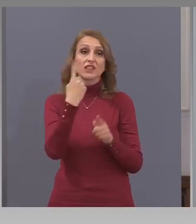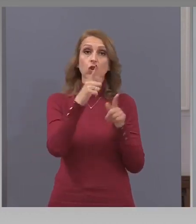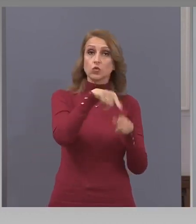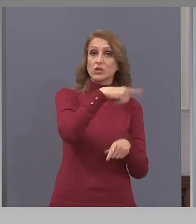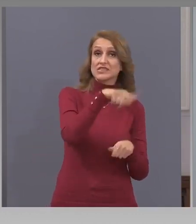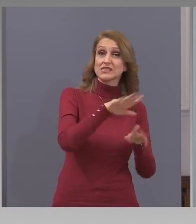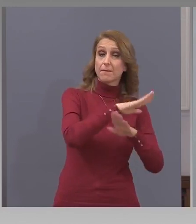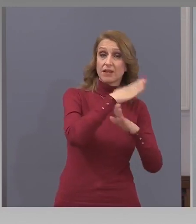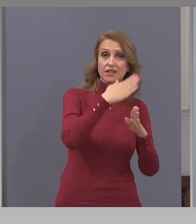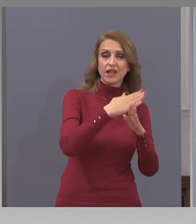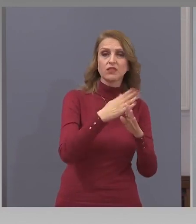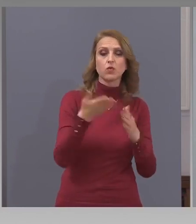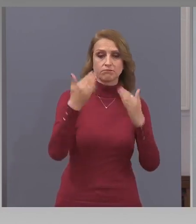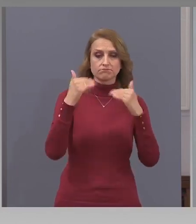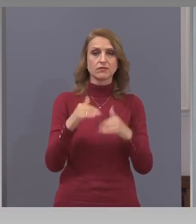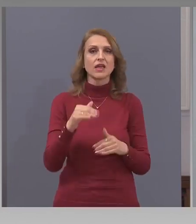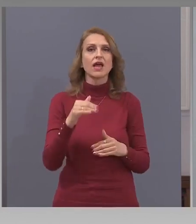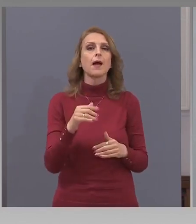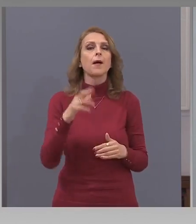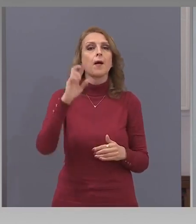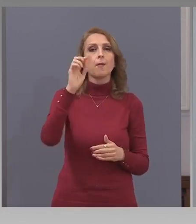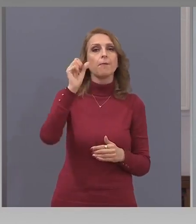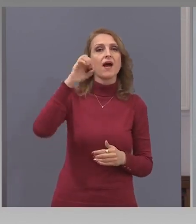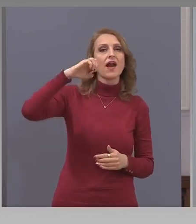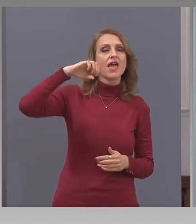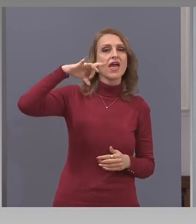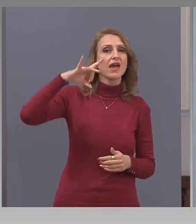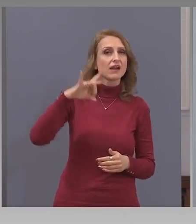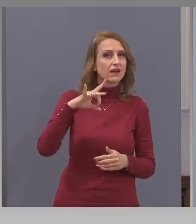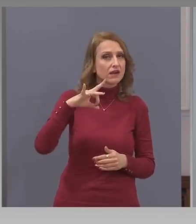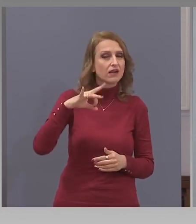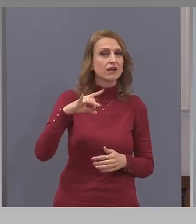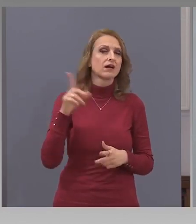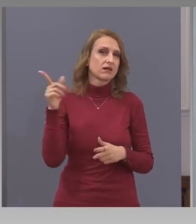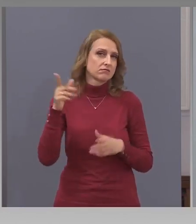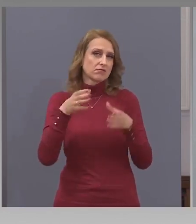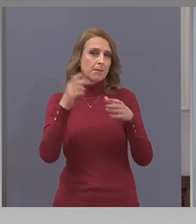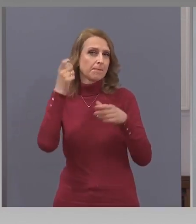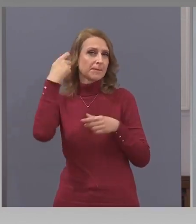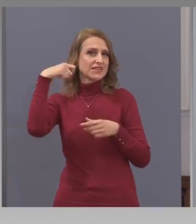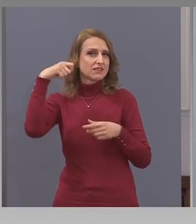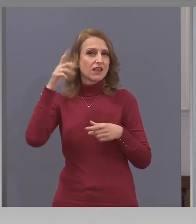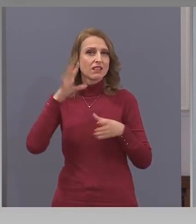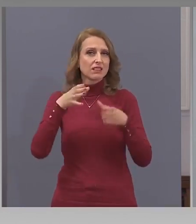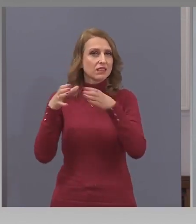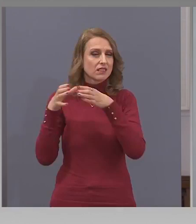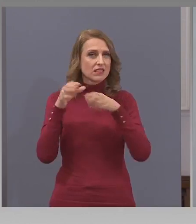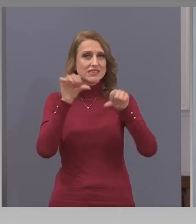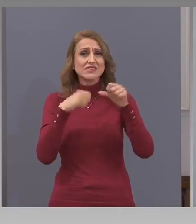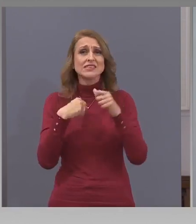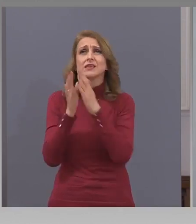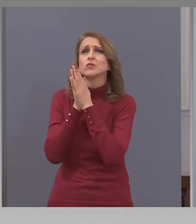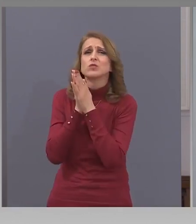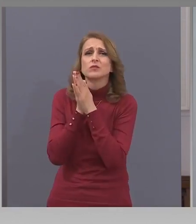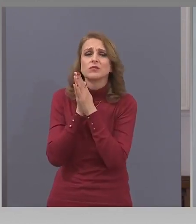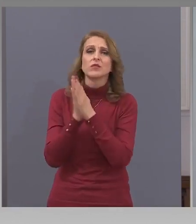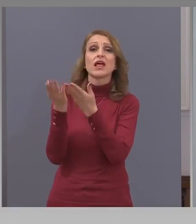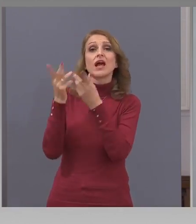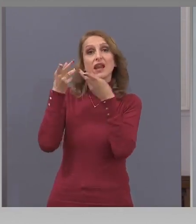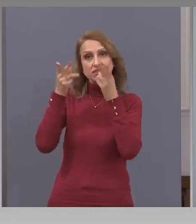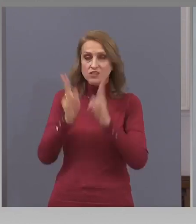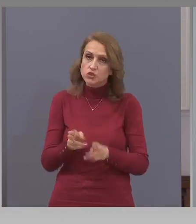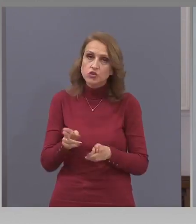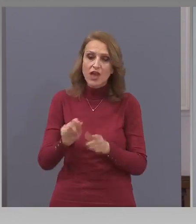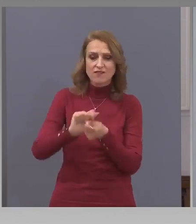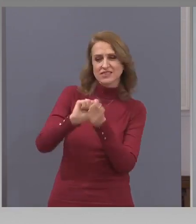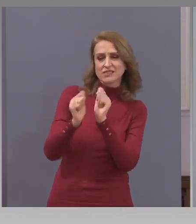2012 година. Байер, президент на Байер, президент на най-големи компании. Говориме, молиме се, разрешаваме,